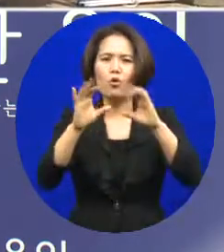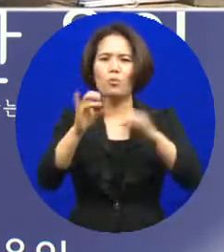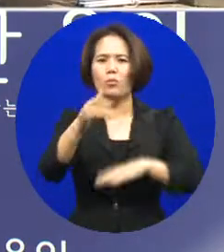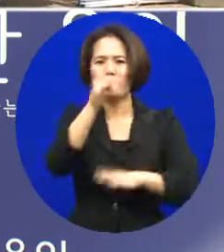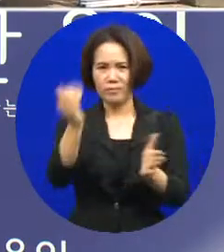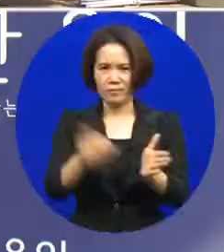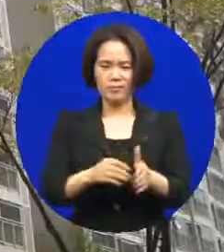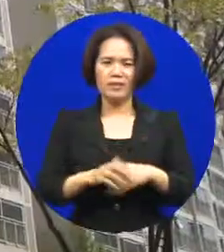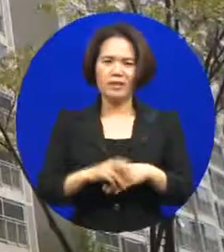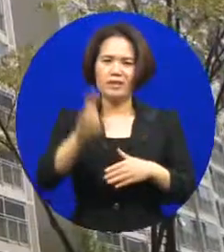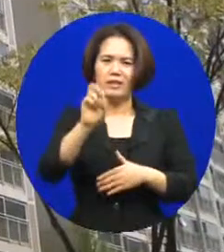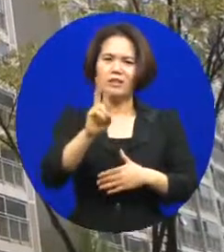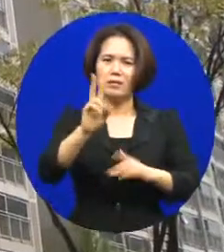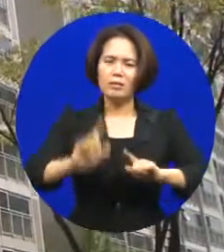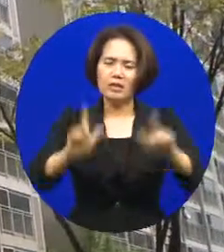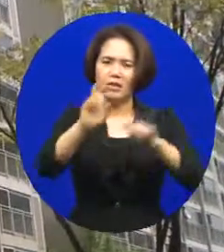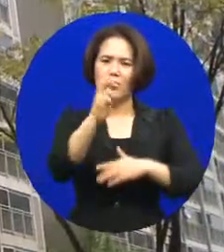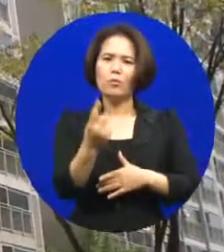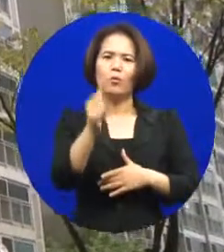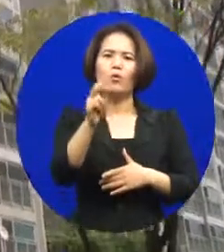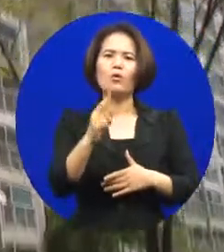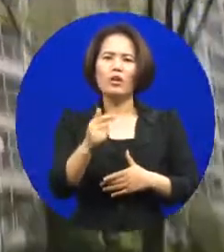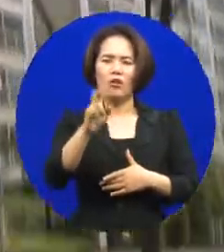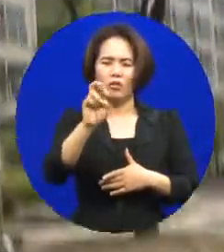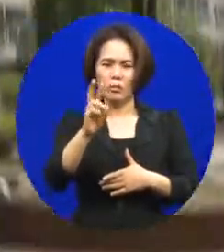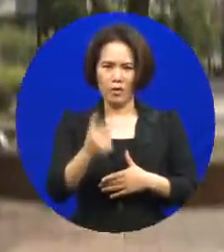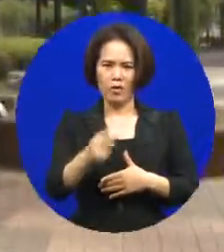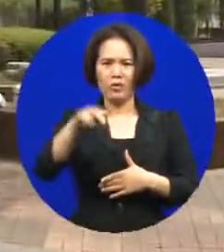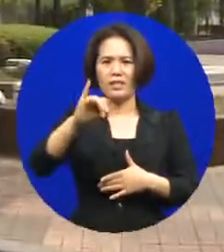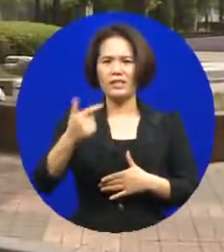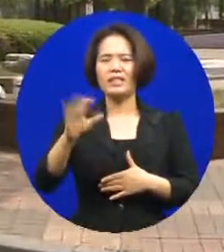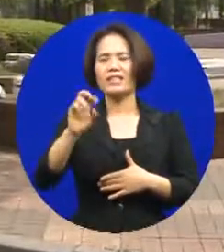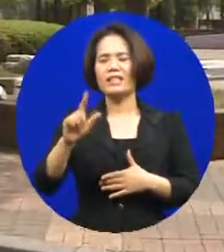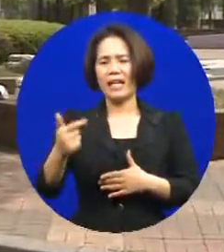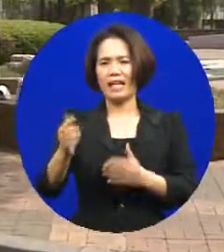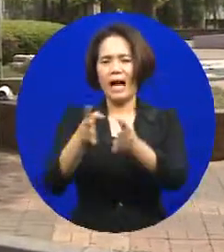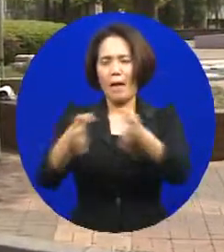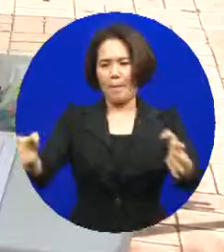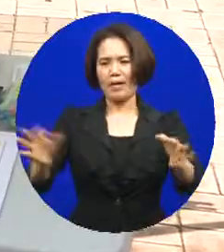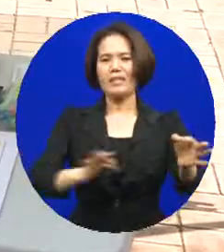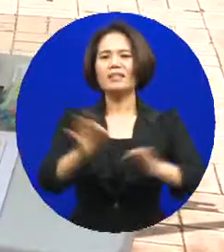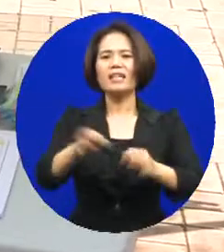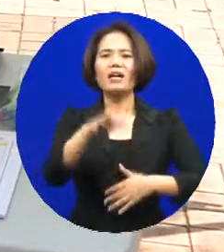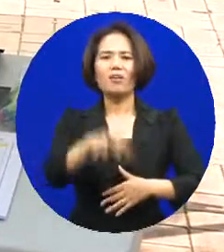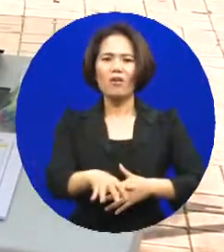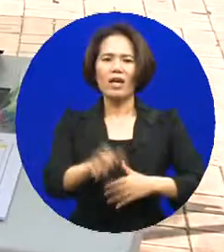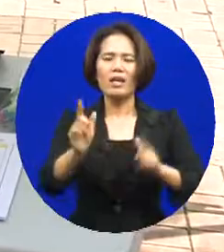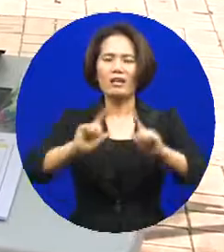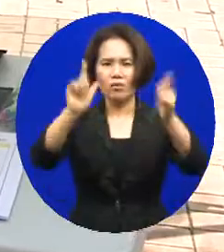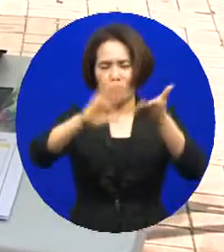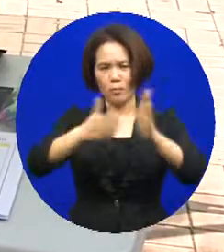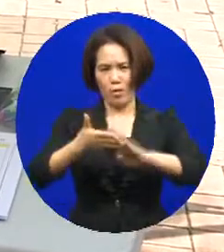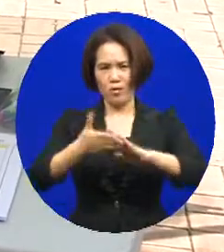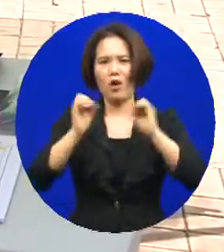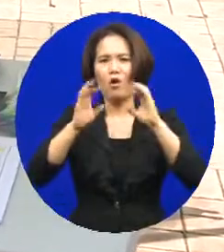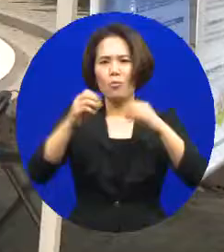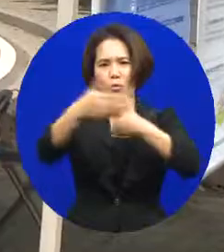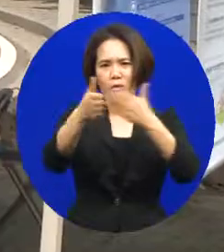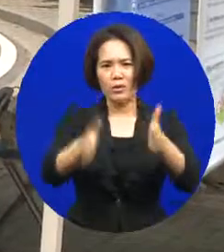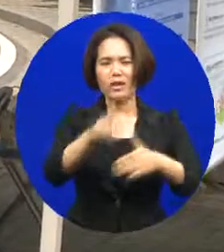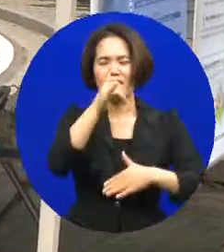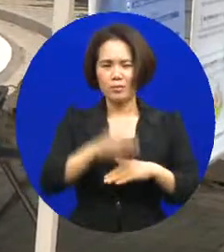벌였습니다. 22일 모현면 일산 리 신한 아파트에서 열린 장터에 기후변화 홍보 부스가